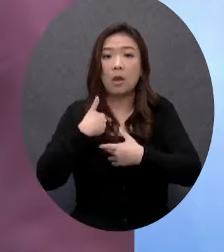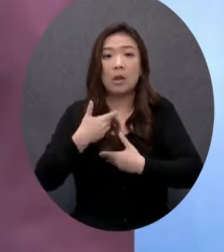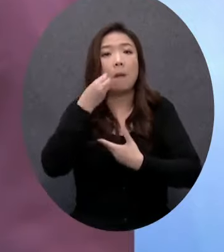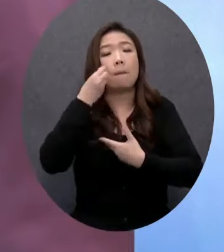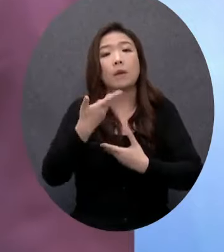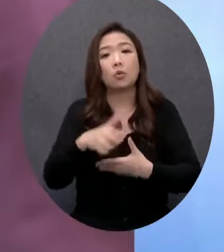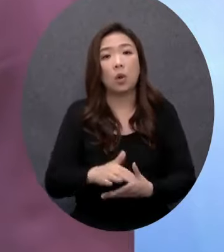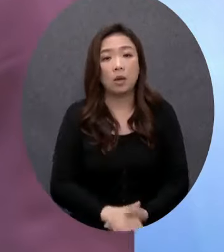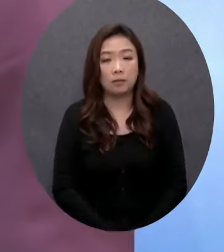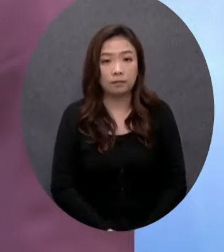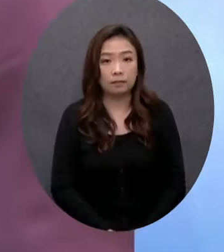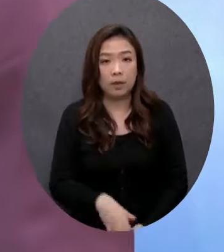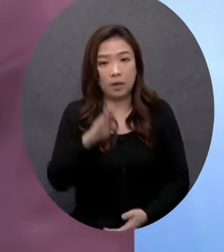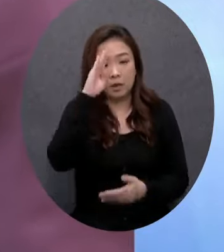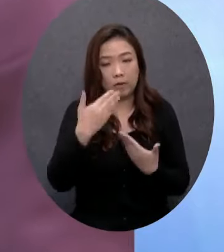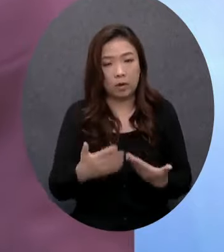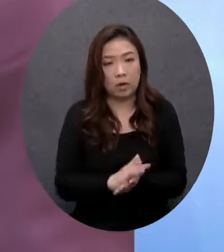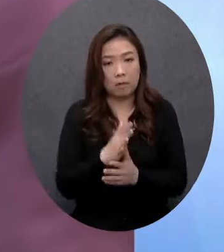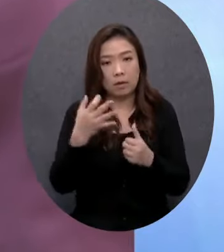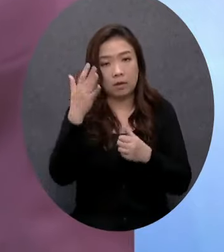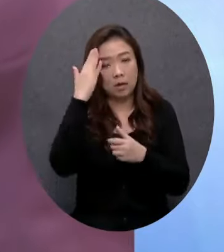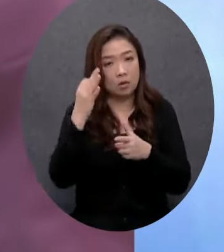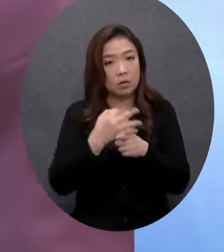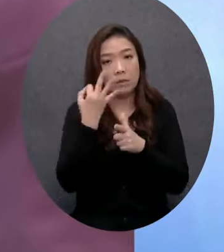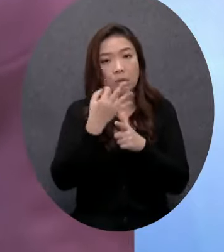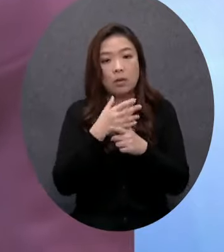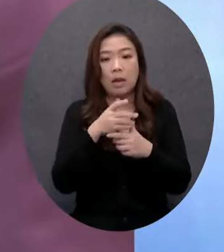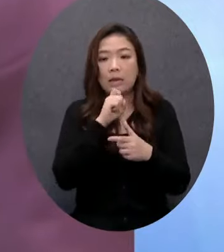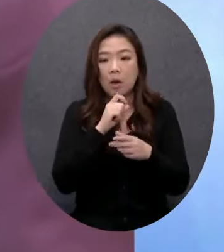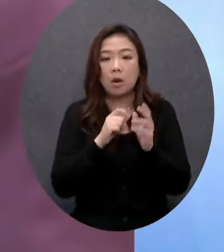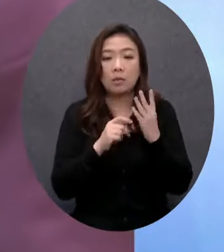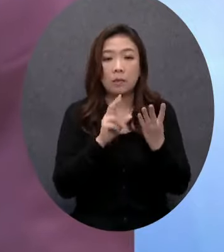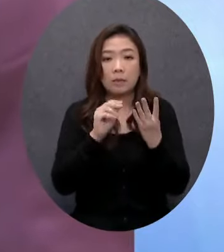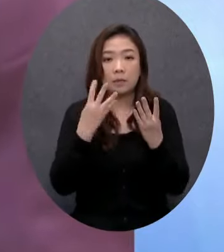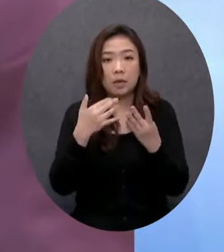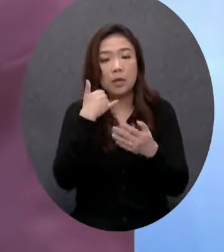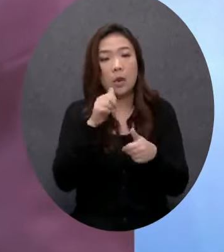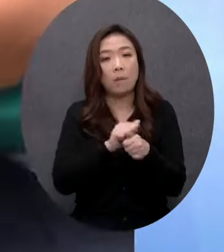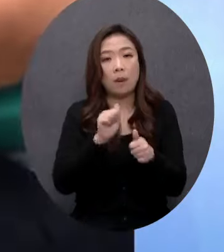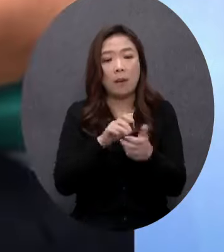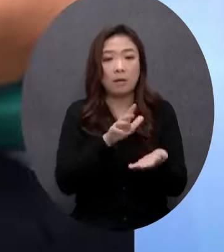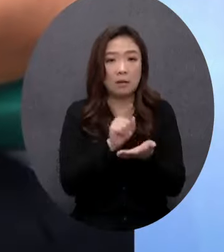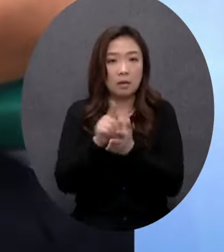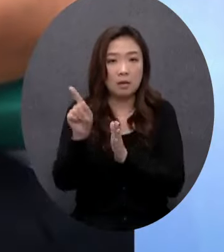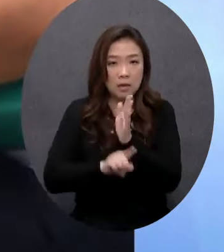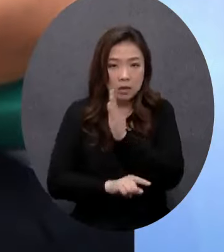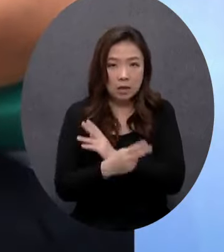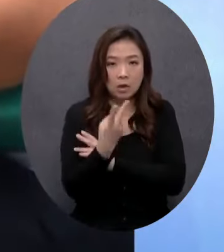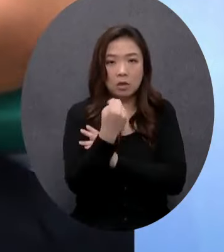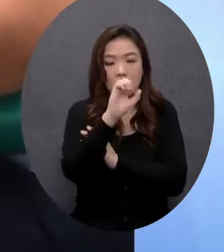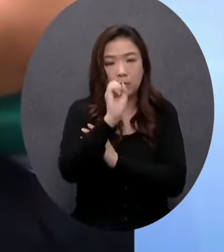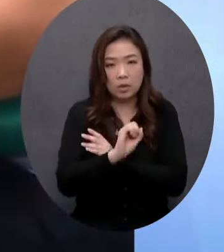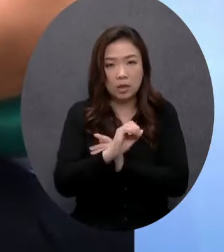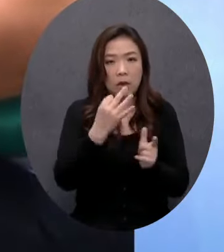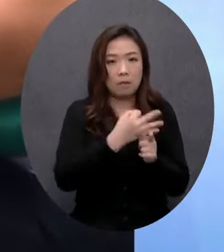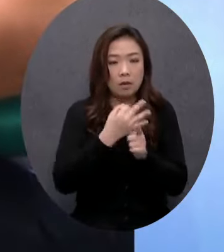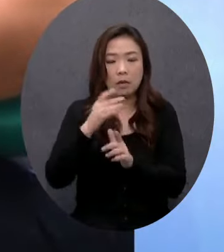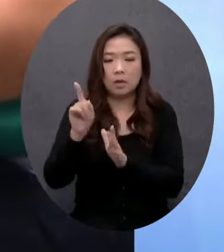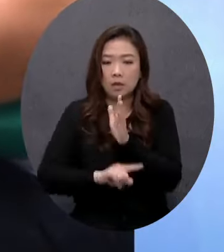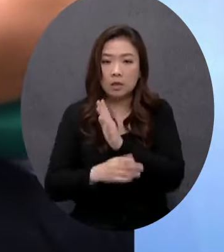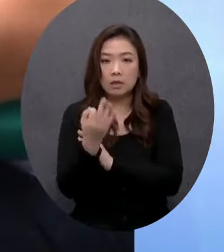了。 警方今年首季录得474宗电话骗案，按年跌大约20%，按季亦都跌